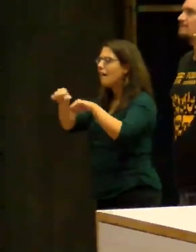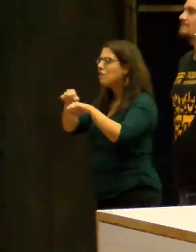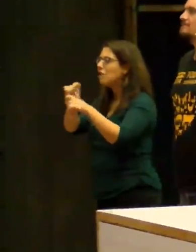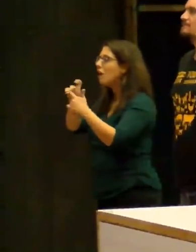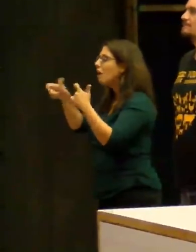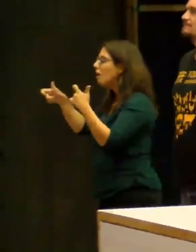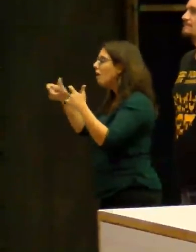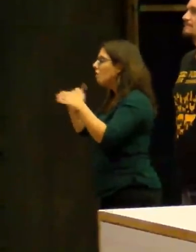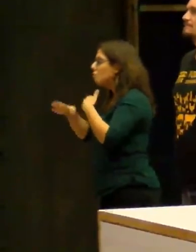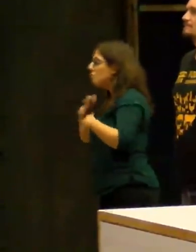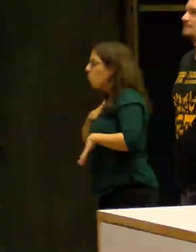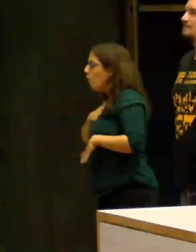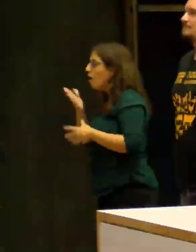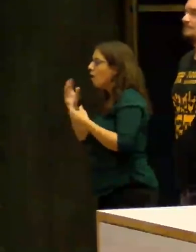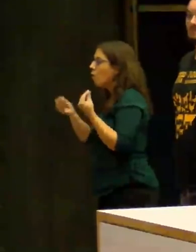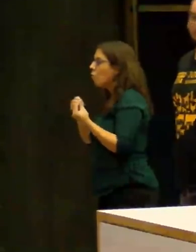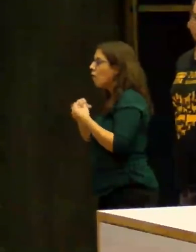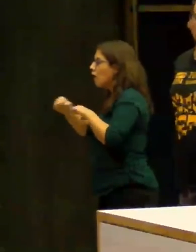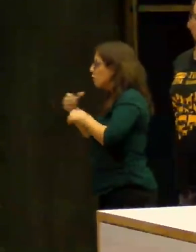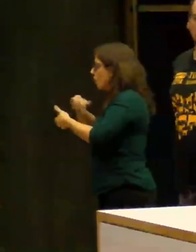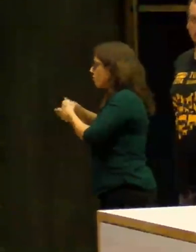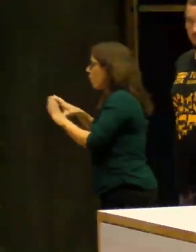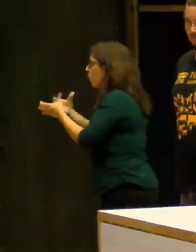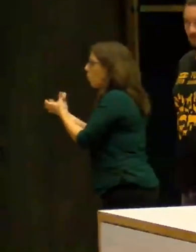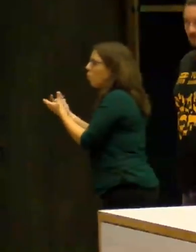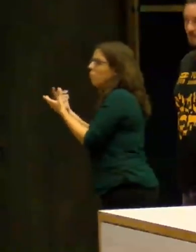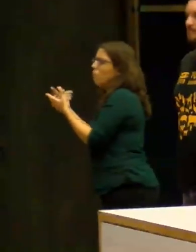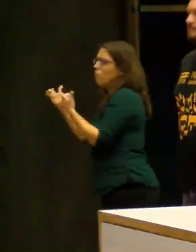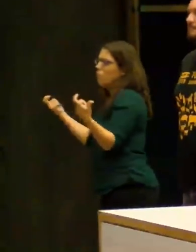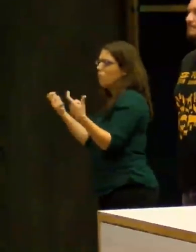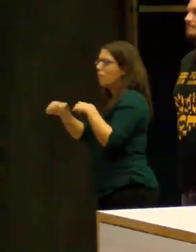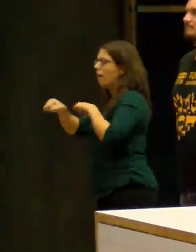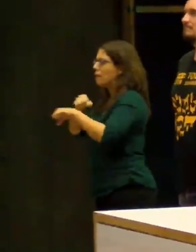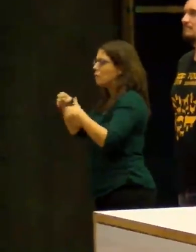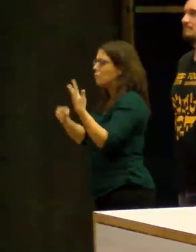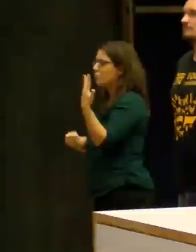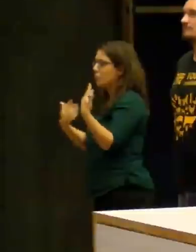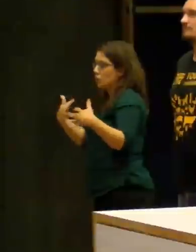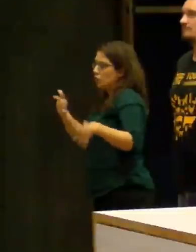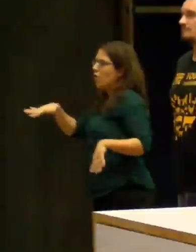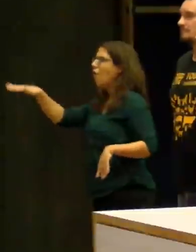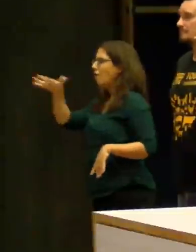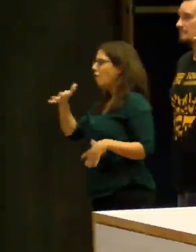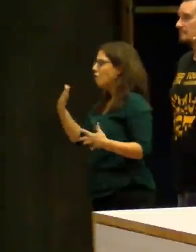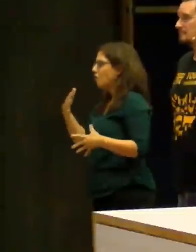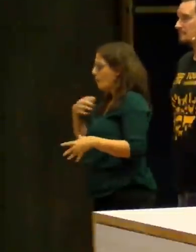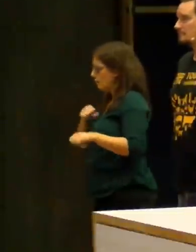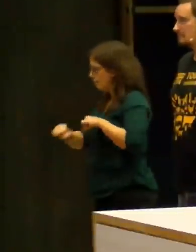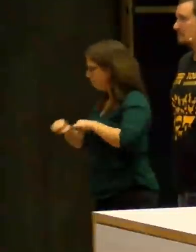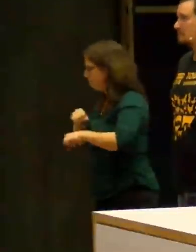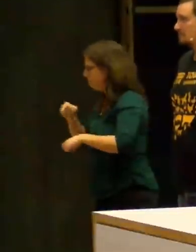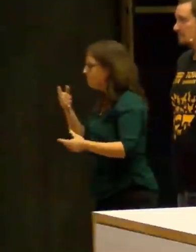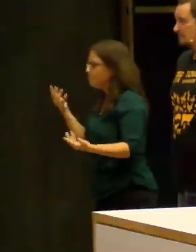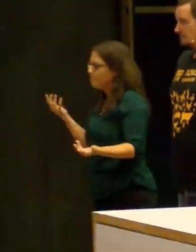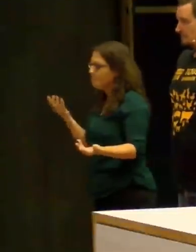soi, agir avec un groupe, etc. Donc vous avez tout un ensemble d'actions, mais vous-même vous êtes déjà à l'action de toute façon, pour la plupart